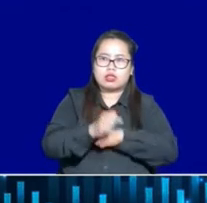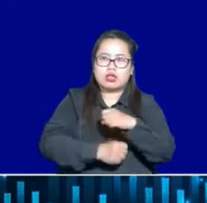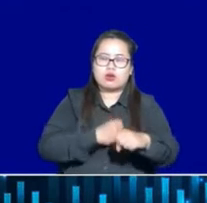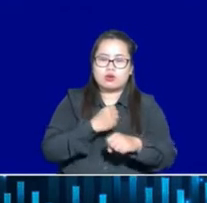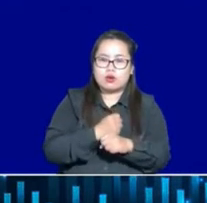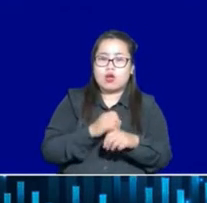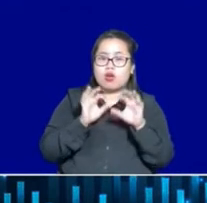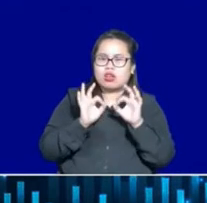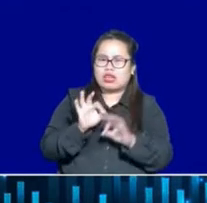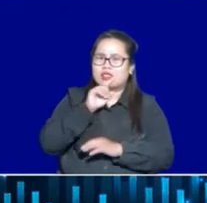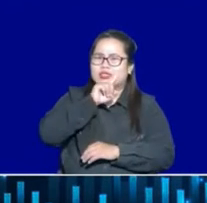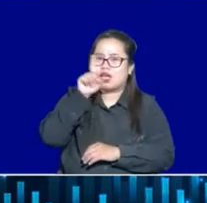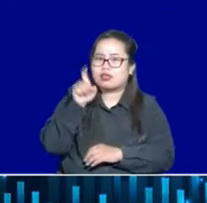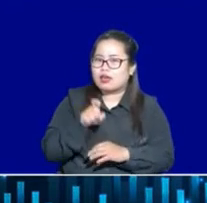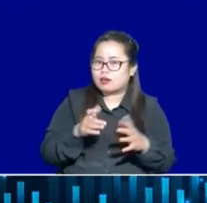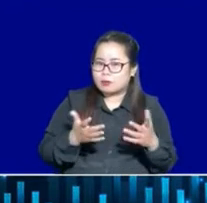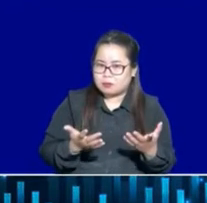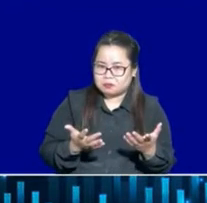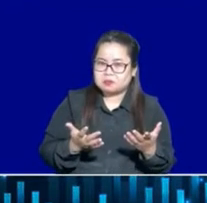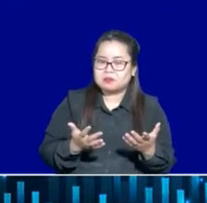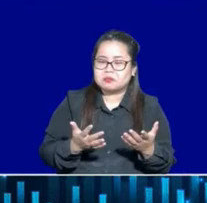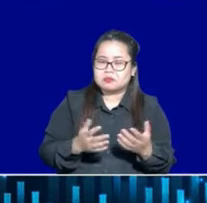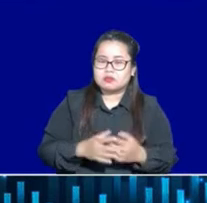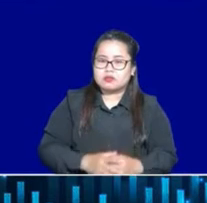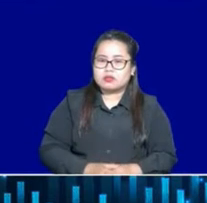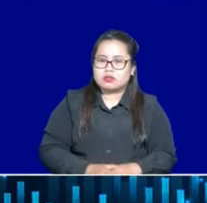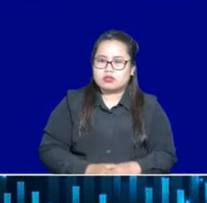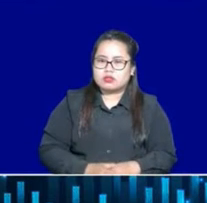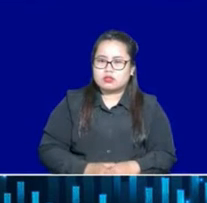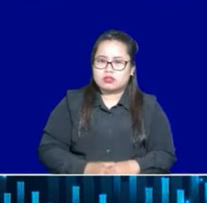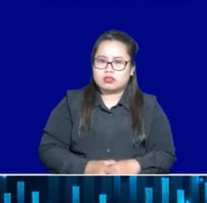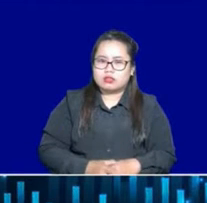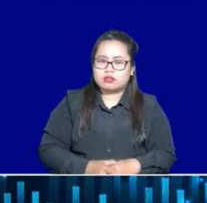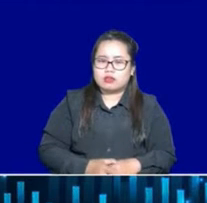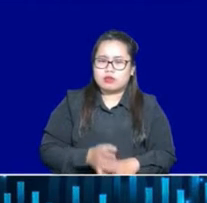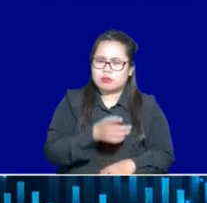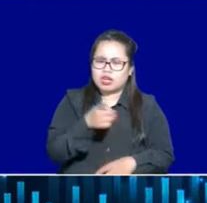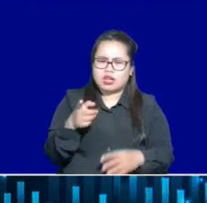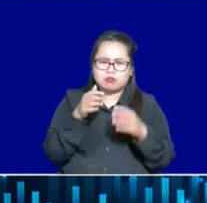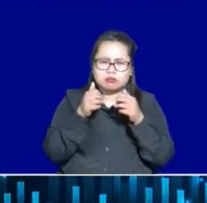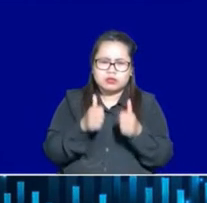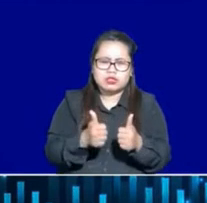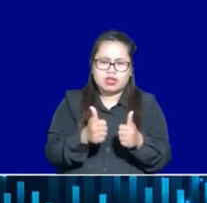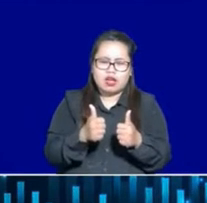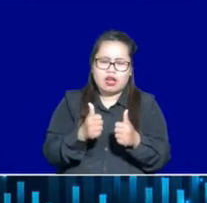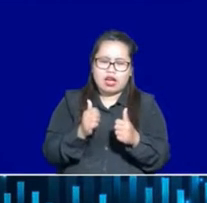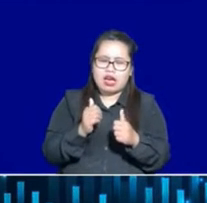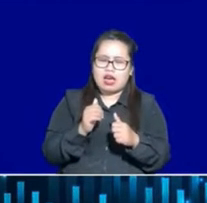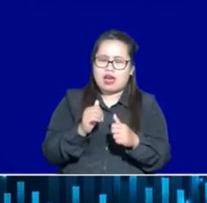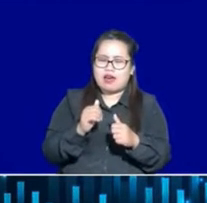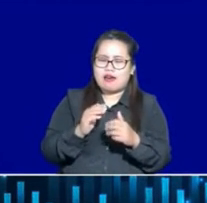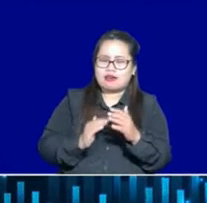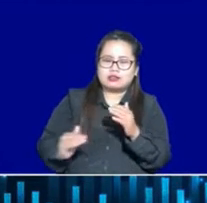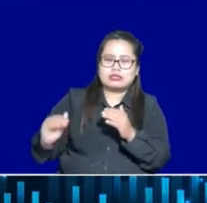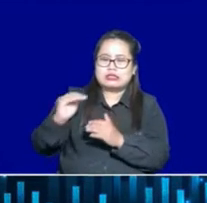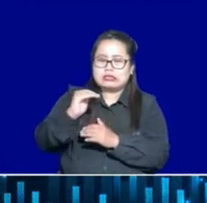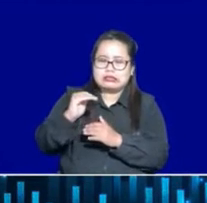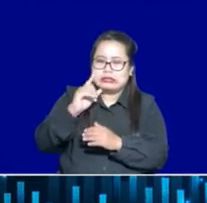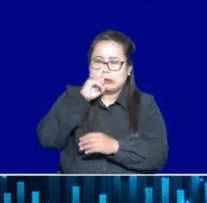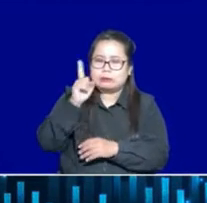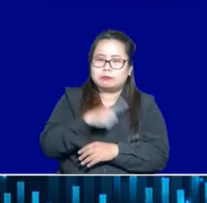Pertanyaannya adalah bagaimana mereka bisa naik dengan cepat graduasi